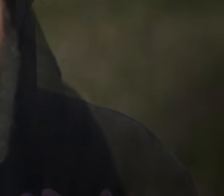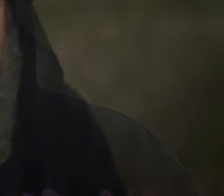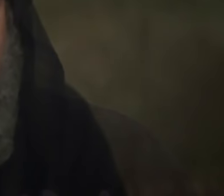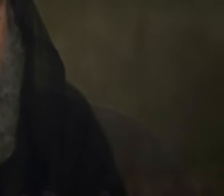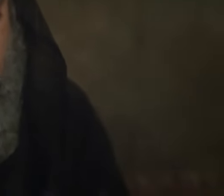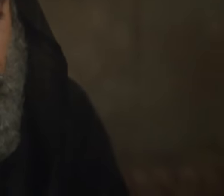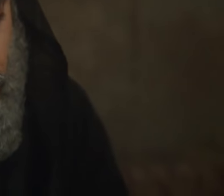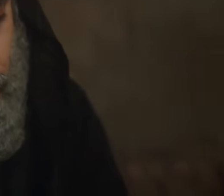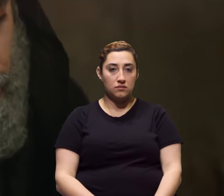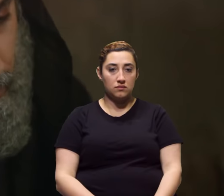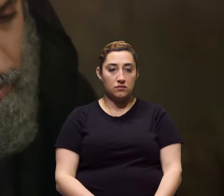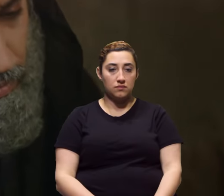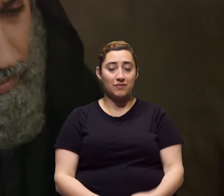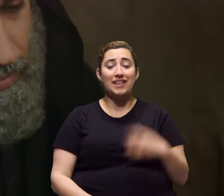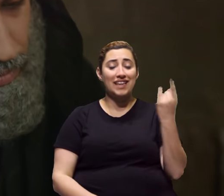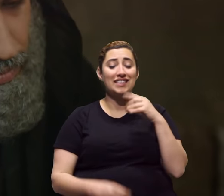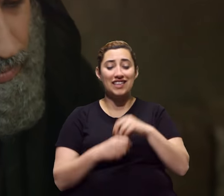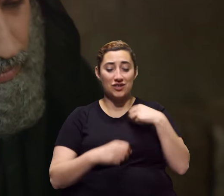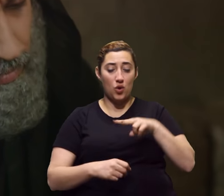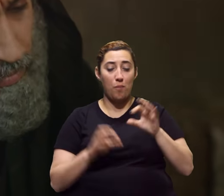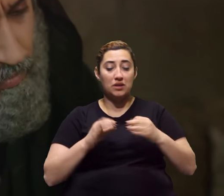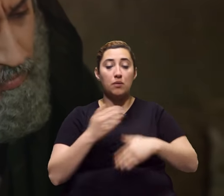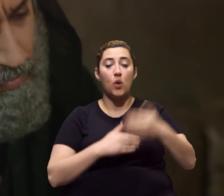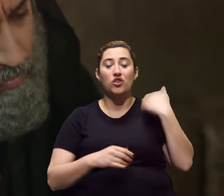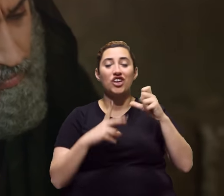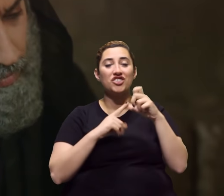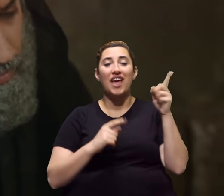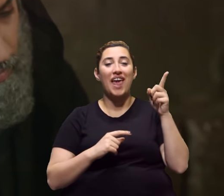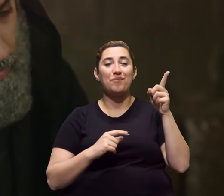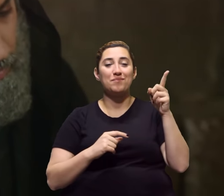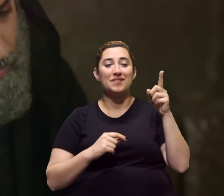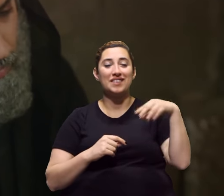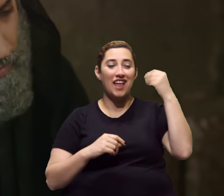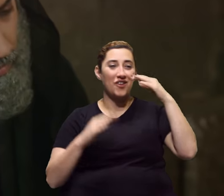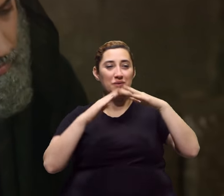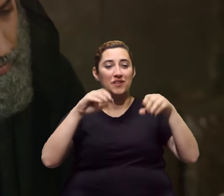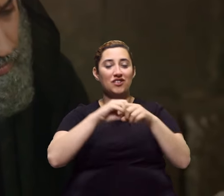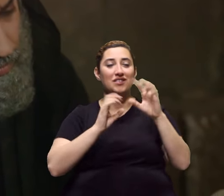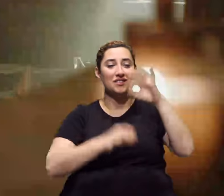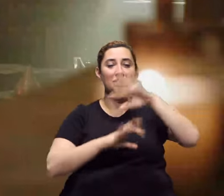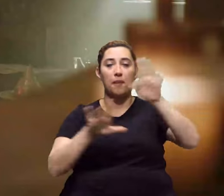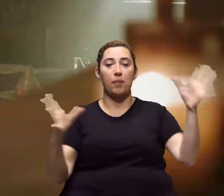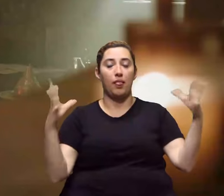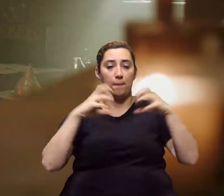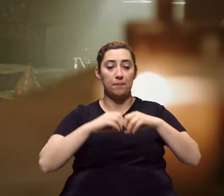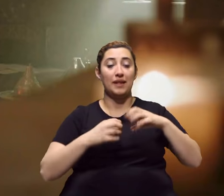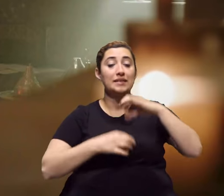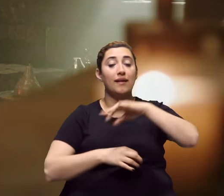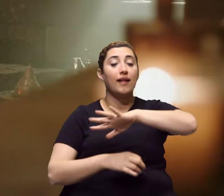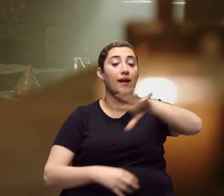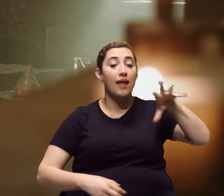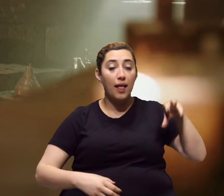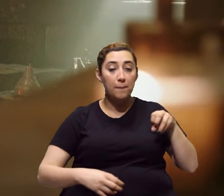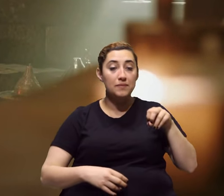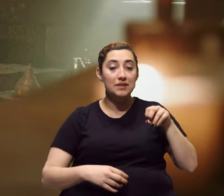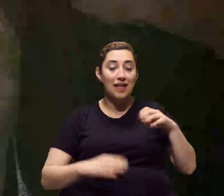Kasım mektup okumaya devam ediyor. Seyahat için yola çıkmadan evveli şeyhimiz dervişanı topladı. Pirdaşların cümlesinde